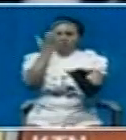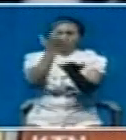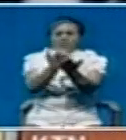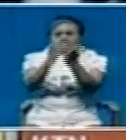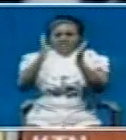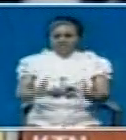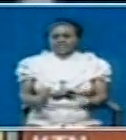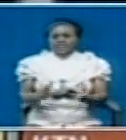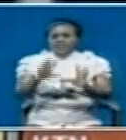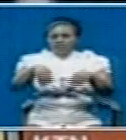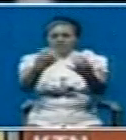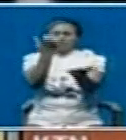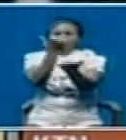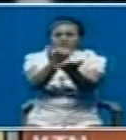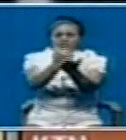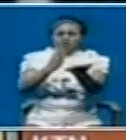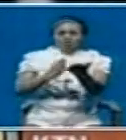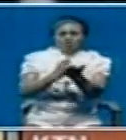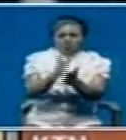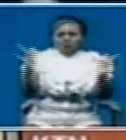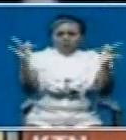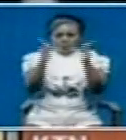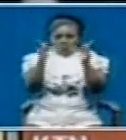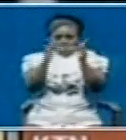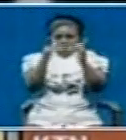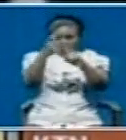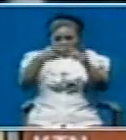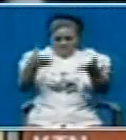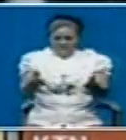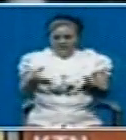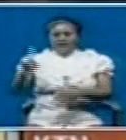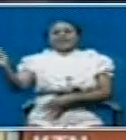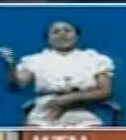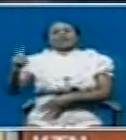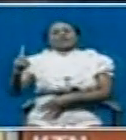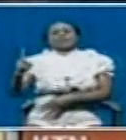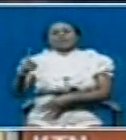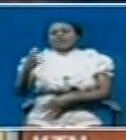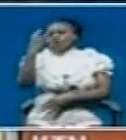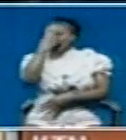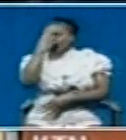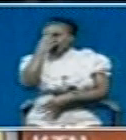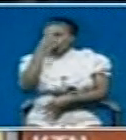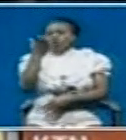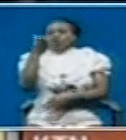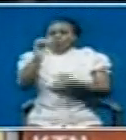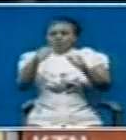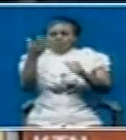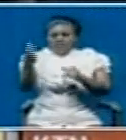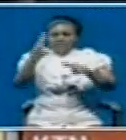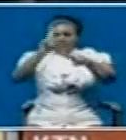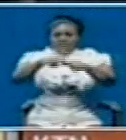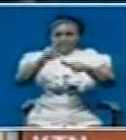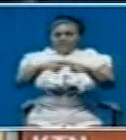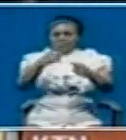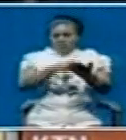watatoa ushahidi wao kupitia mtandao kutoka hapa jijini. Naibu wa rais William Ruto anatarajiwa kuwa katika vikao